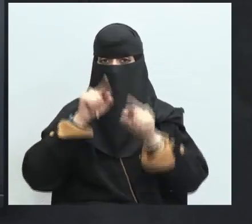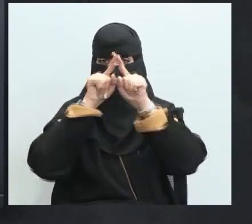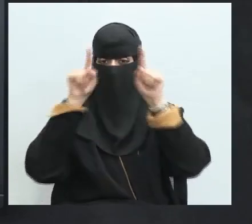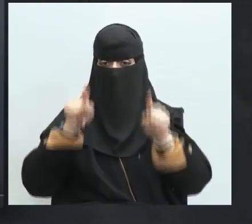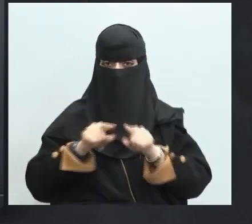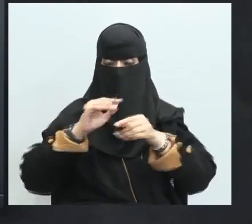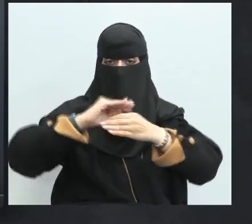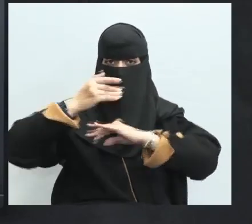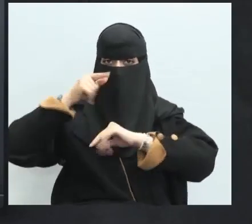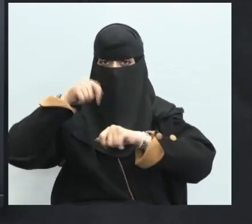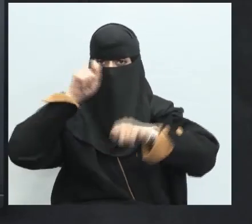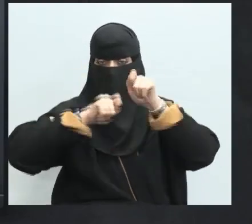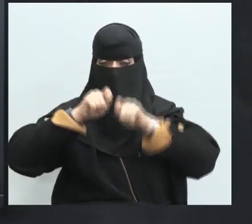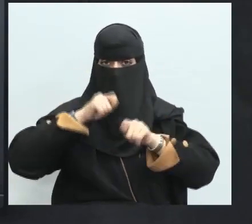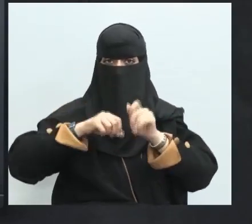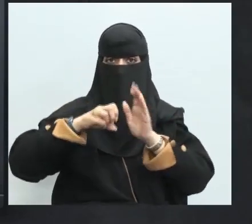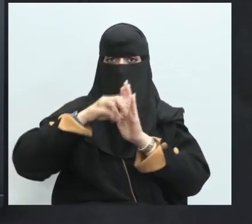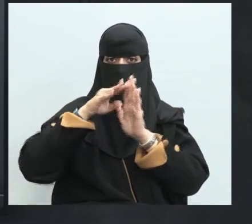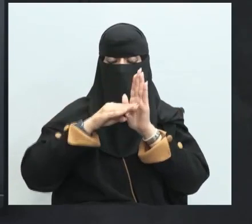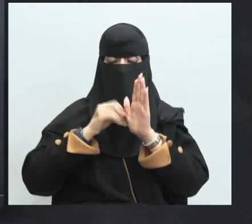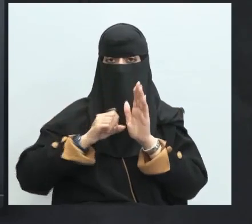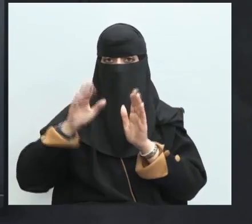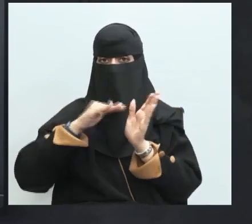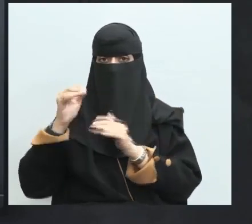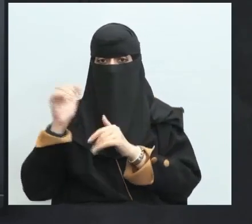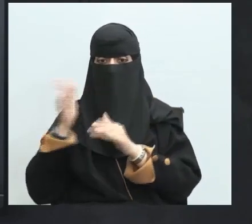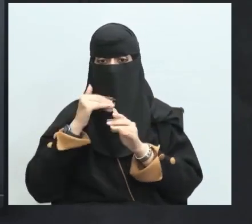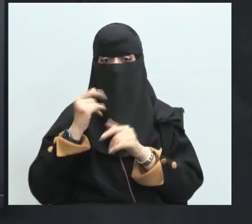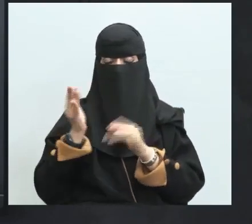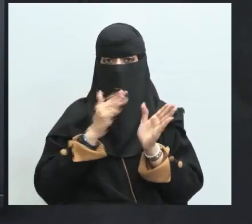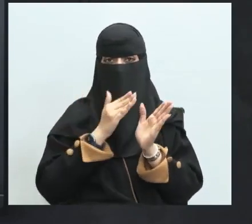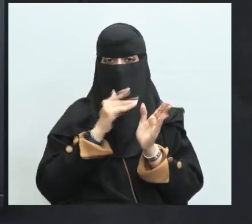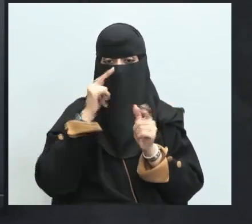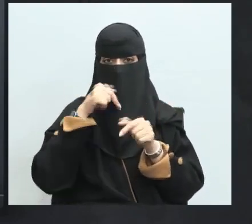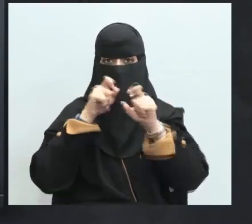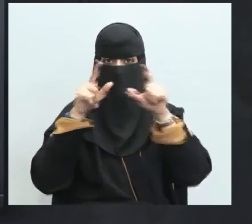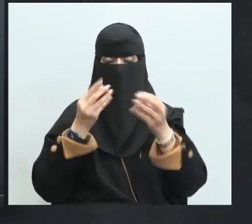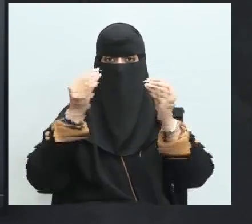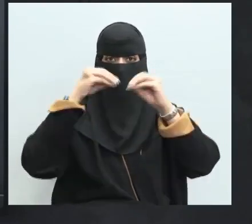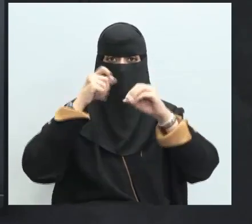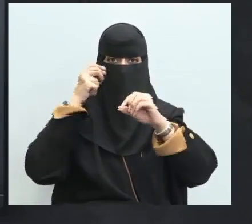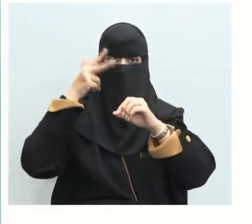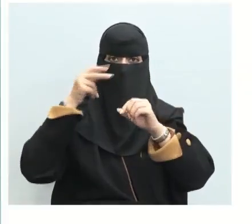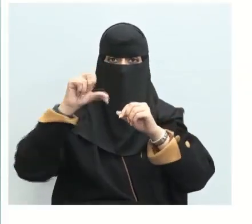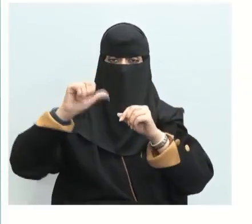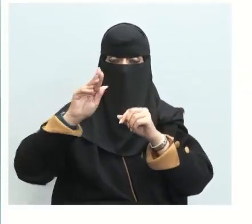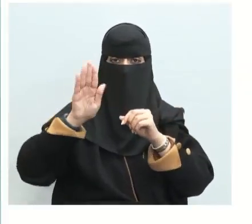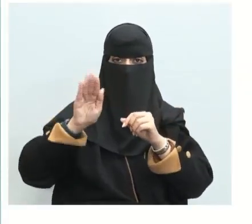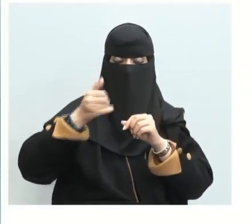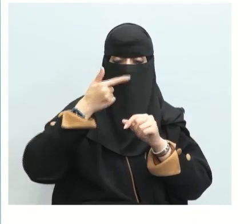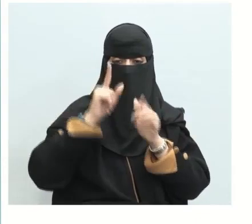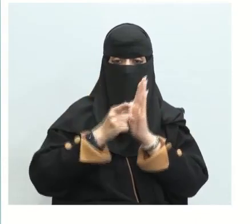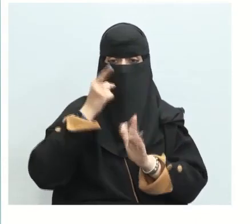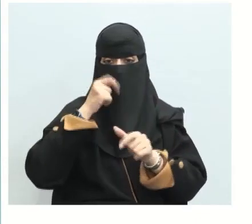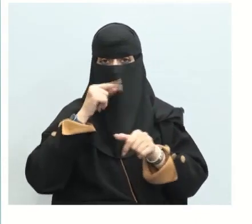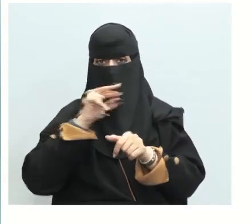باستخدام مايكروسوفت إيدج بالإضافة إلى عرض الوسائط بالإضافة إلى إظهار المساطر. أولا سنتعرف